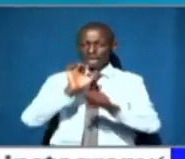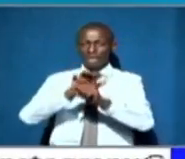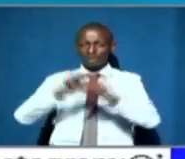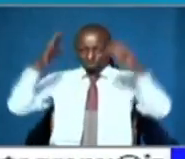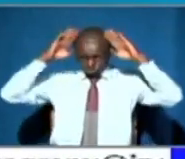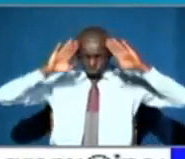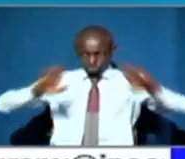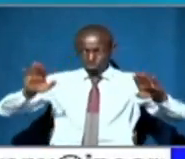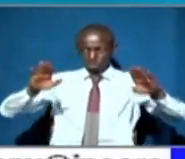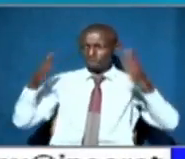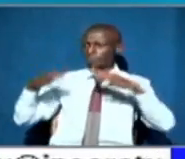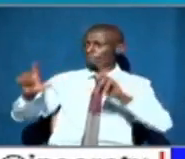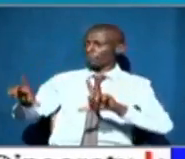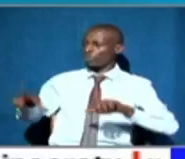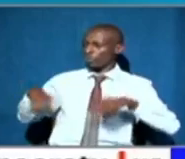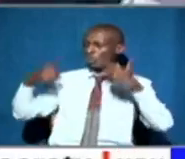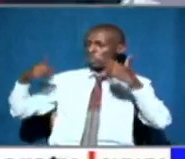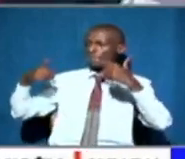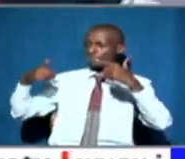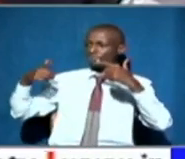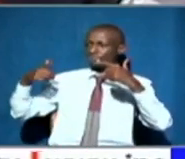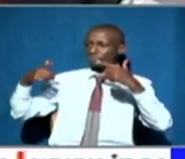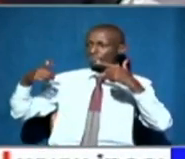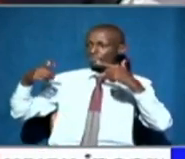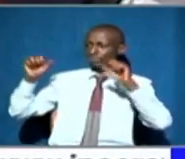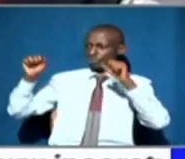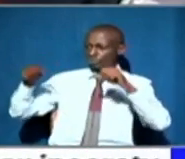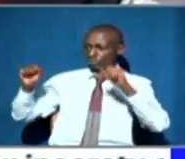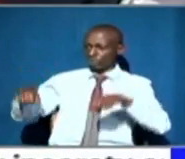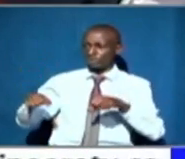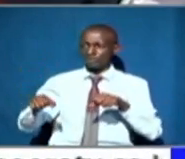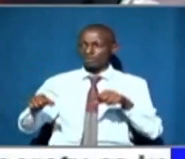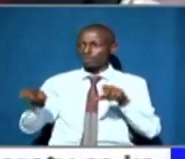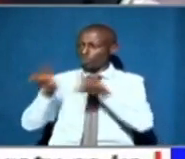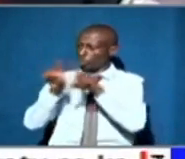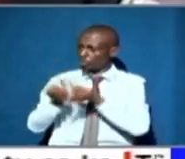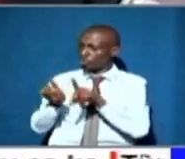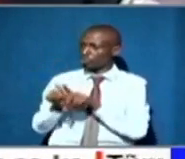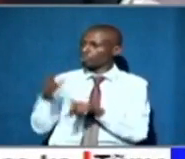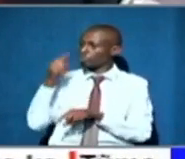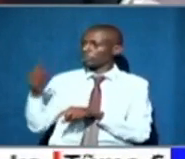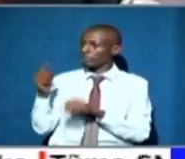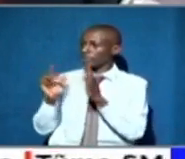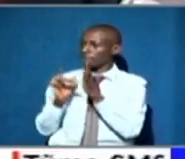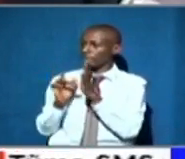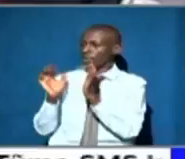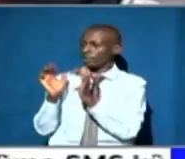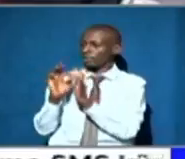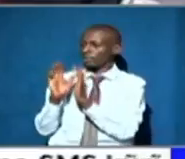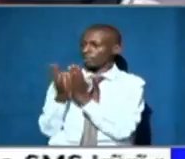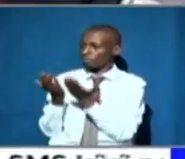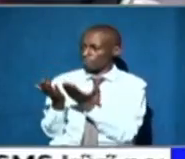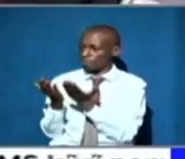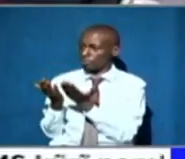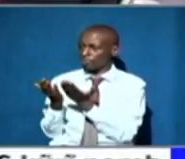maisha mando yes na kio kile kanilo kikauga muhingirei ona rere ungithoma ifuku ria Leviticus Leviticus